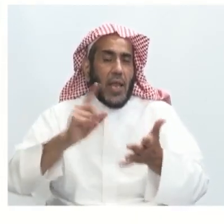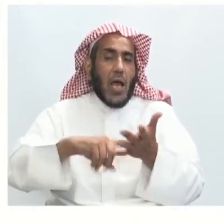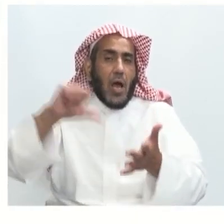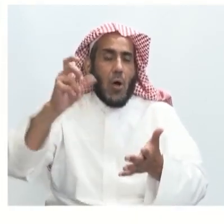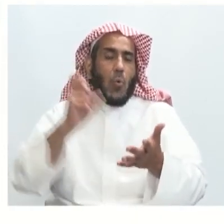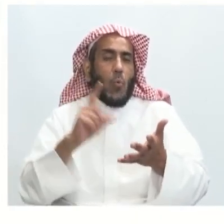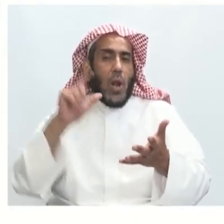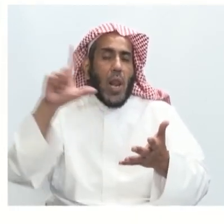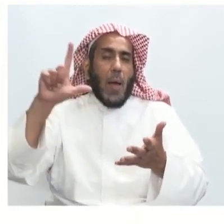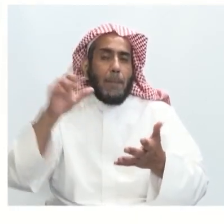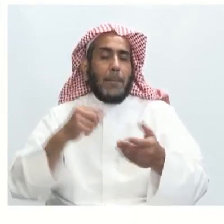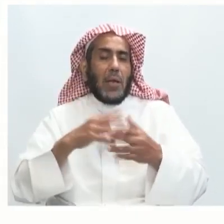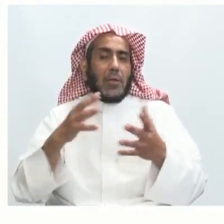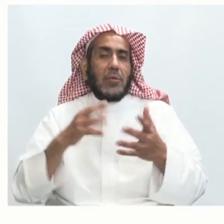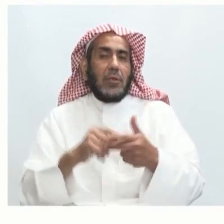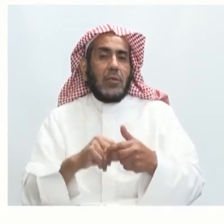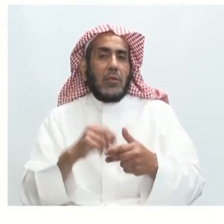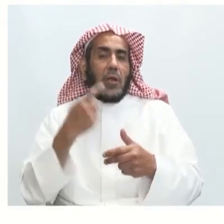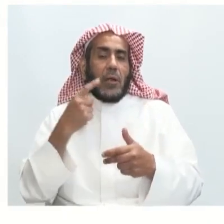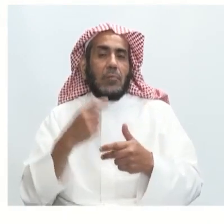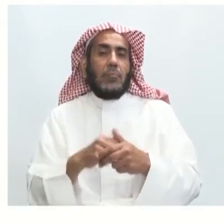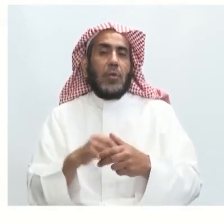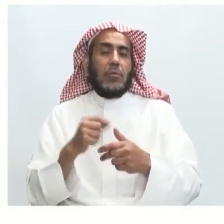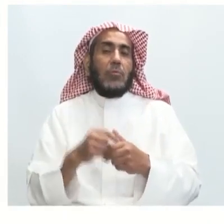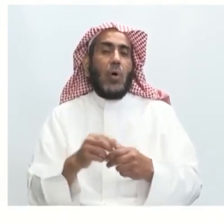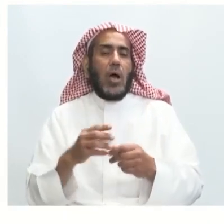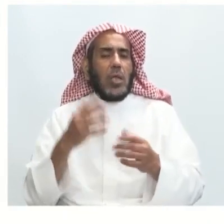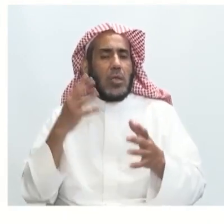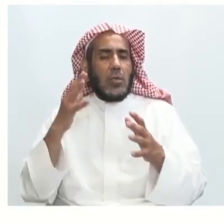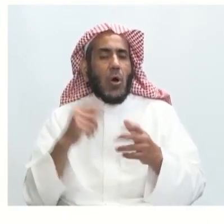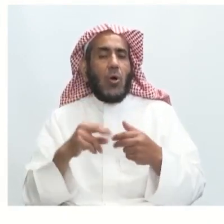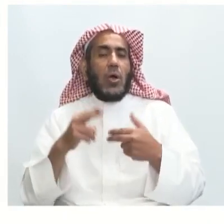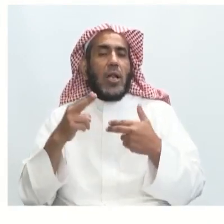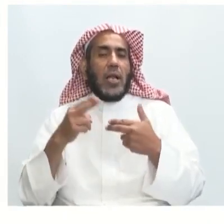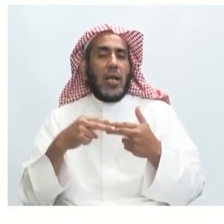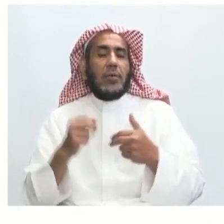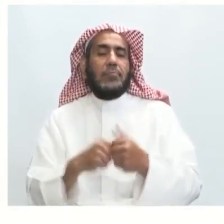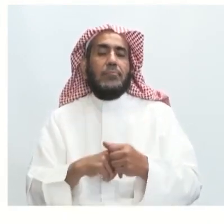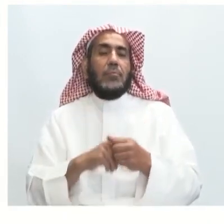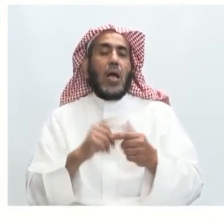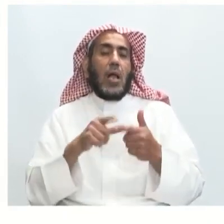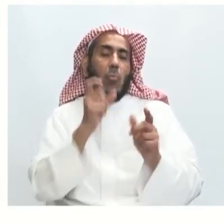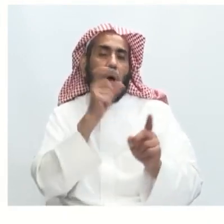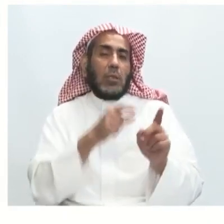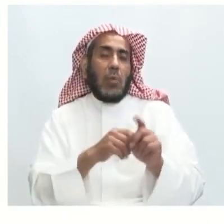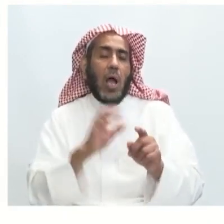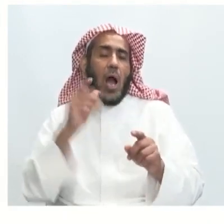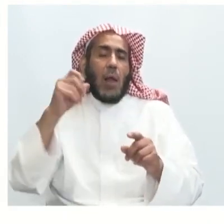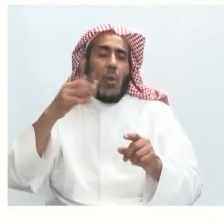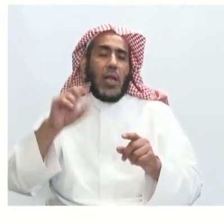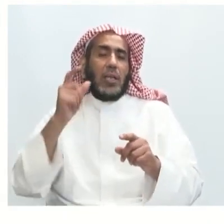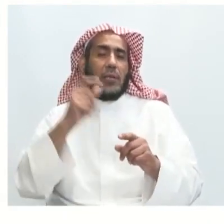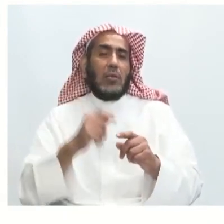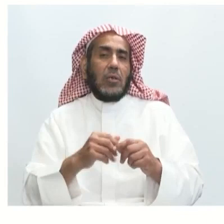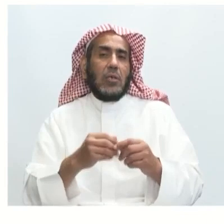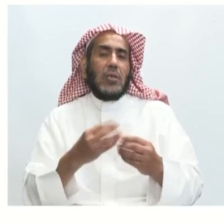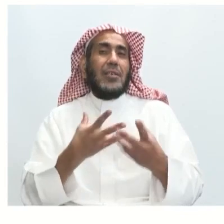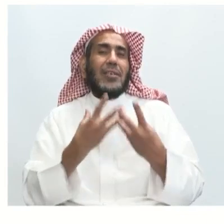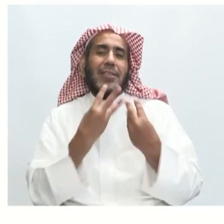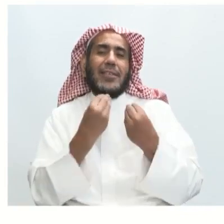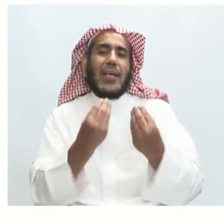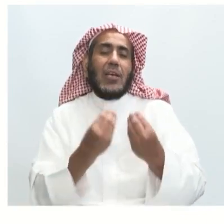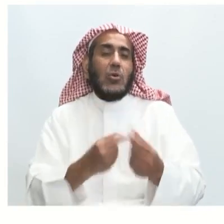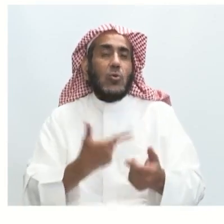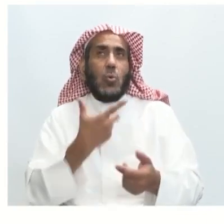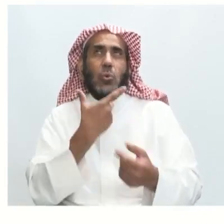اني على كثير ولكن لا ارى احد او هذا توقع الانكار توقع انكار المخاطب قال ابو العتاهيه ترجو النجاه